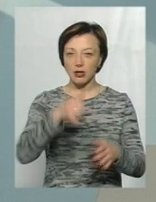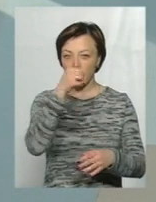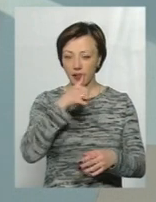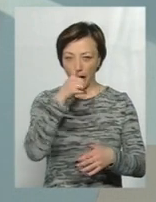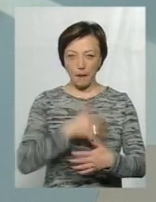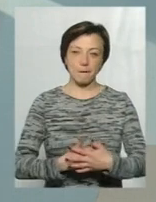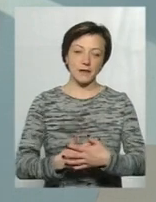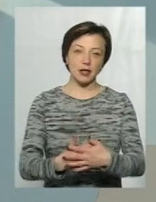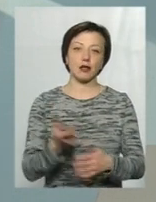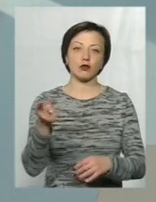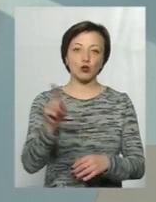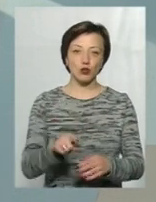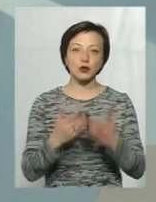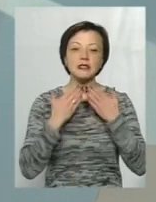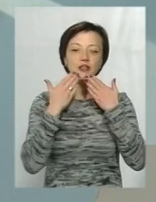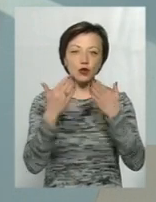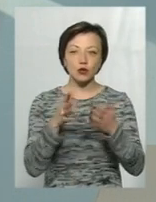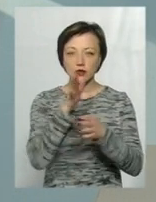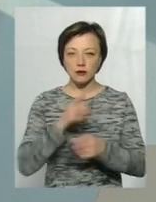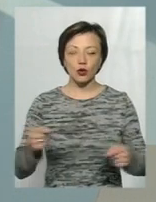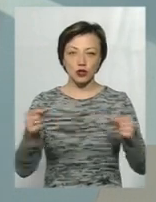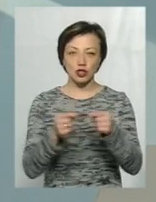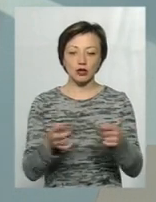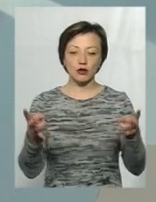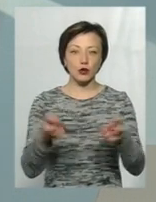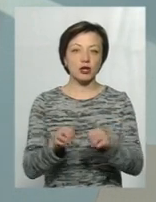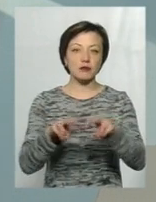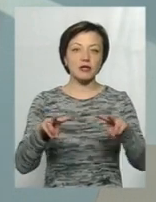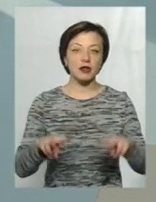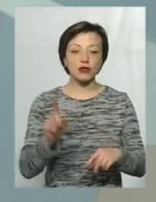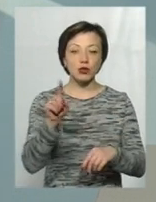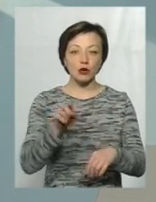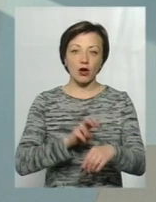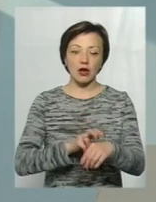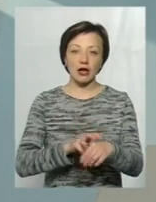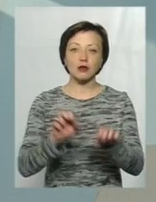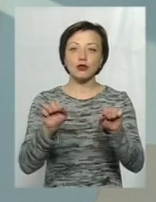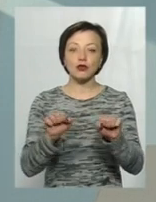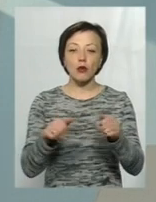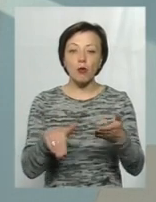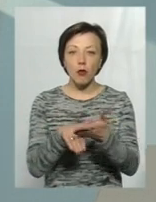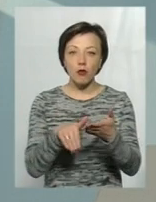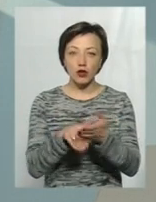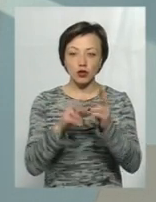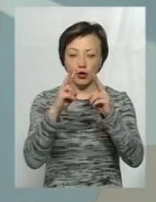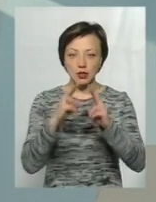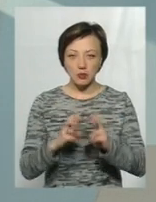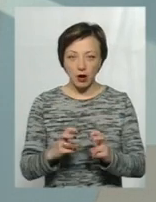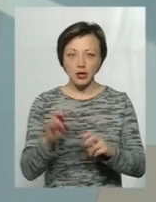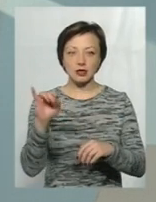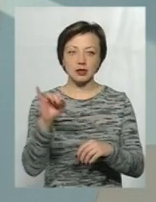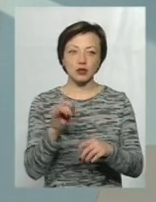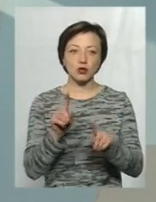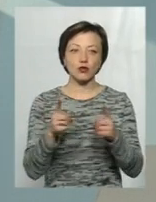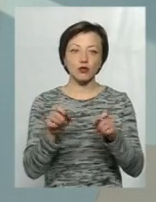тому звернутися своєчасно необхідно до фахівця, саме до того лікаря, який зможе допоможе розібратися і прийти подружжю,